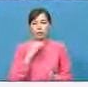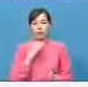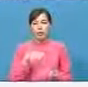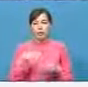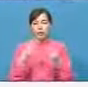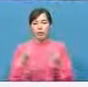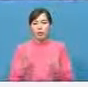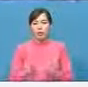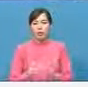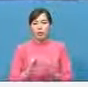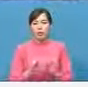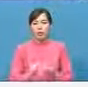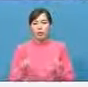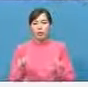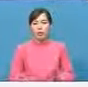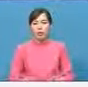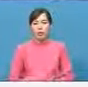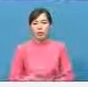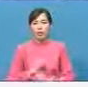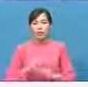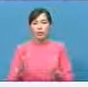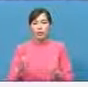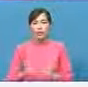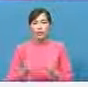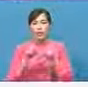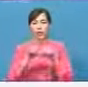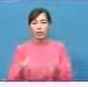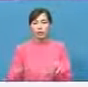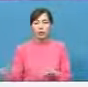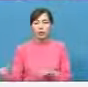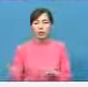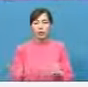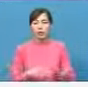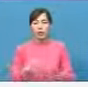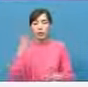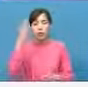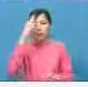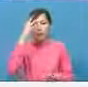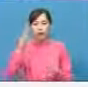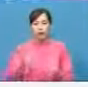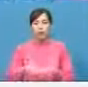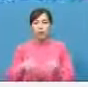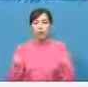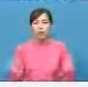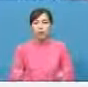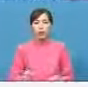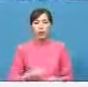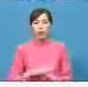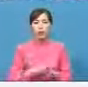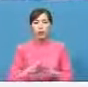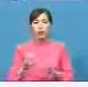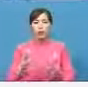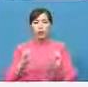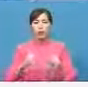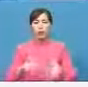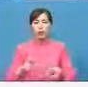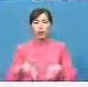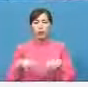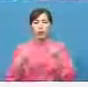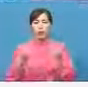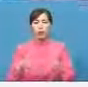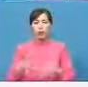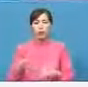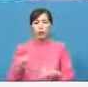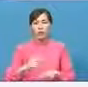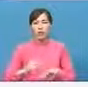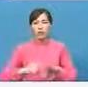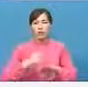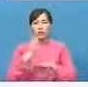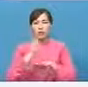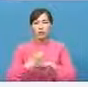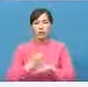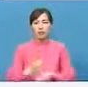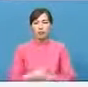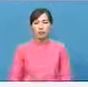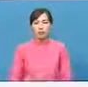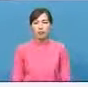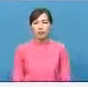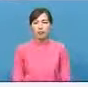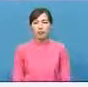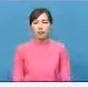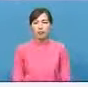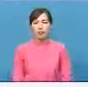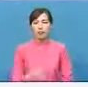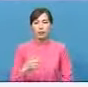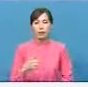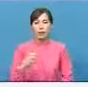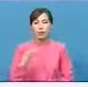періштелер мерекеге ерекше дайындалып, өз таланттарын ашуға толығымен мүмкіндіктер берілген дейді аудан басшысы. Бүгін 1